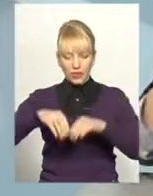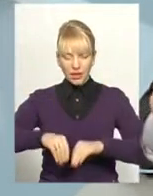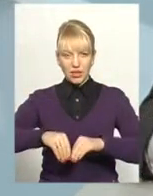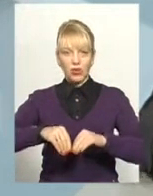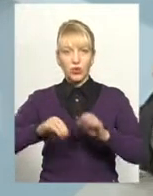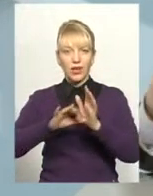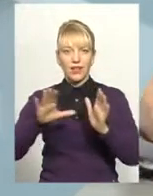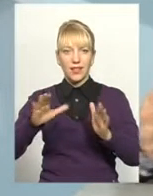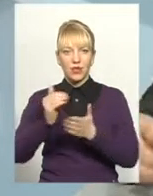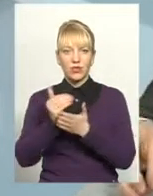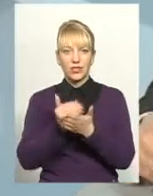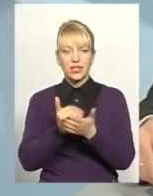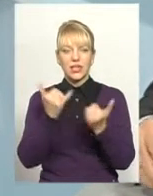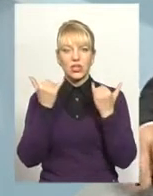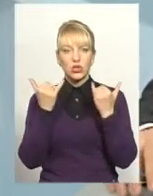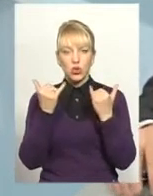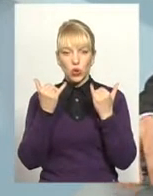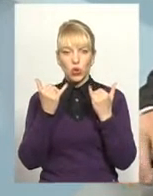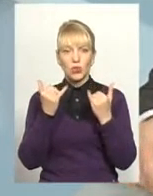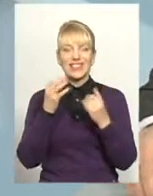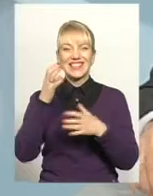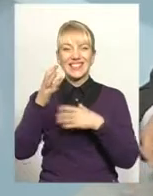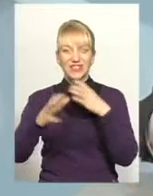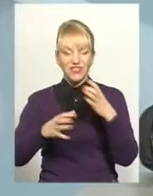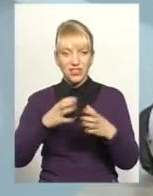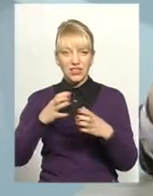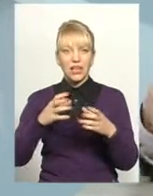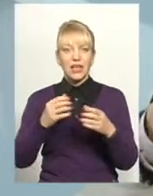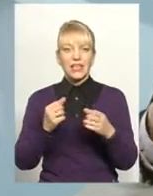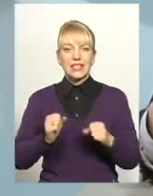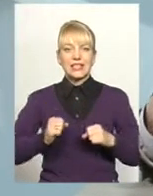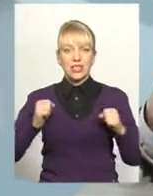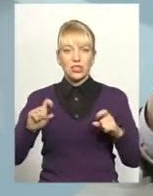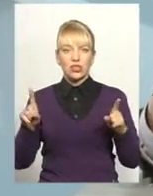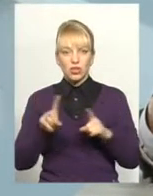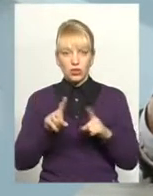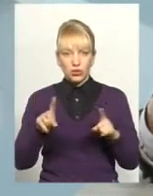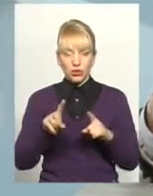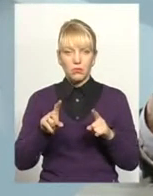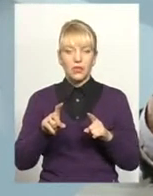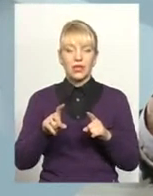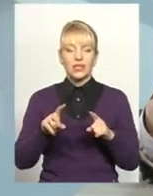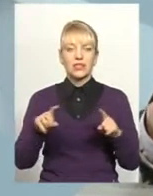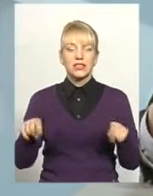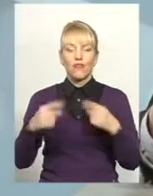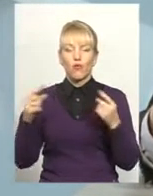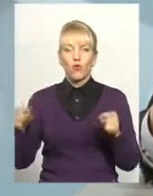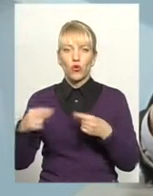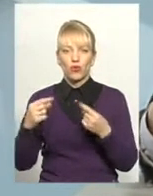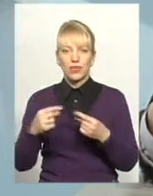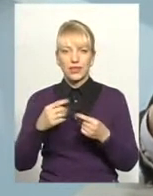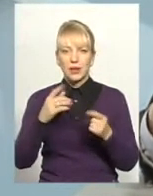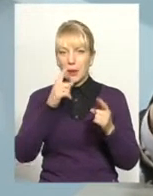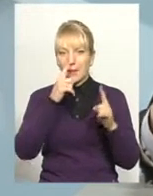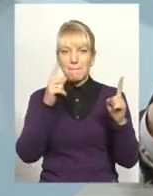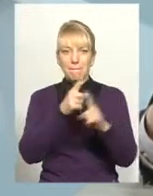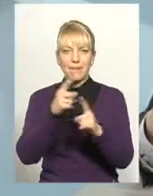Сьогодні тенденції світові такі, що, значить, що створюються, якби, системи, вони називаються